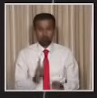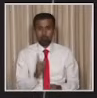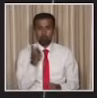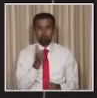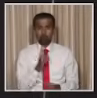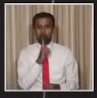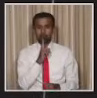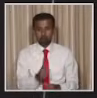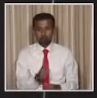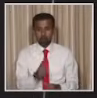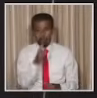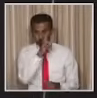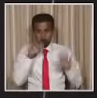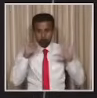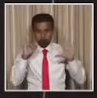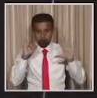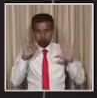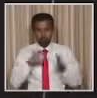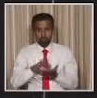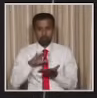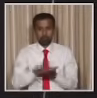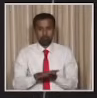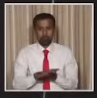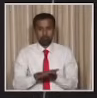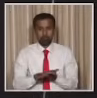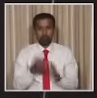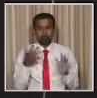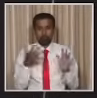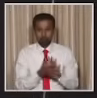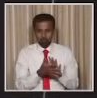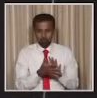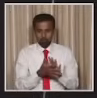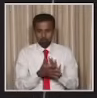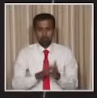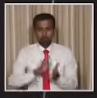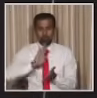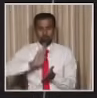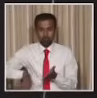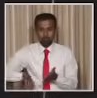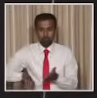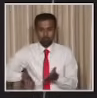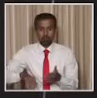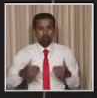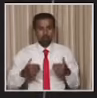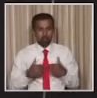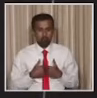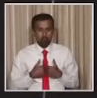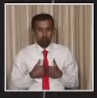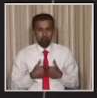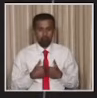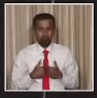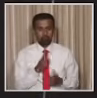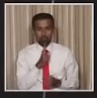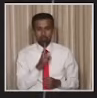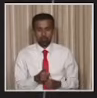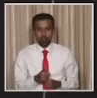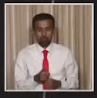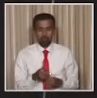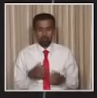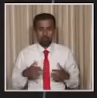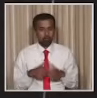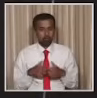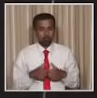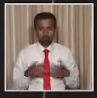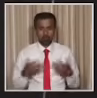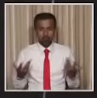මේක කිව්වා අපි මාස 6ක් ගත්ත තීන්දුවක් කරා ඒක වැරදිච්ච නිසා අපි ඒක ඉවත් කරගත්තා අපි මේ පිළිබඳව බොහොම කියනවා ඒ නිසා ඒක පිළිබඳ කිසි ගැටලුවක්